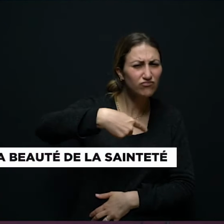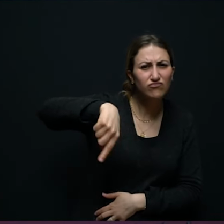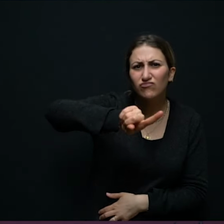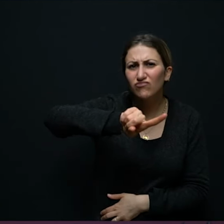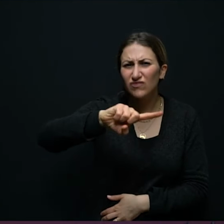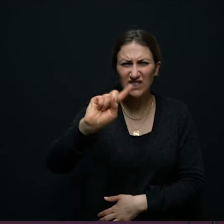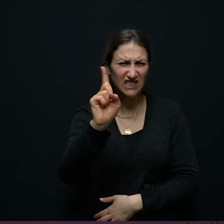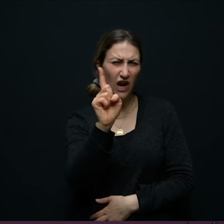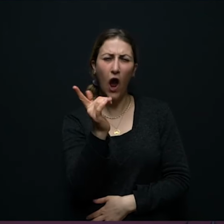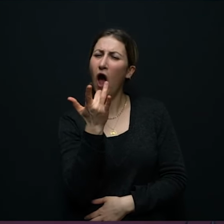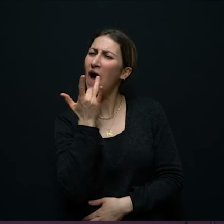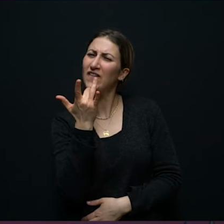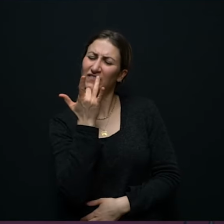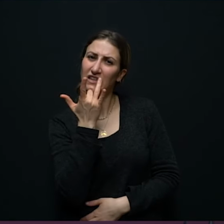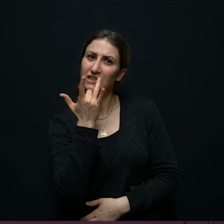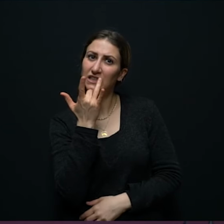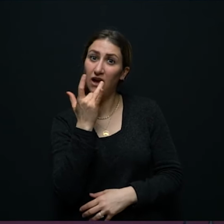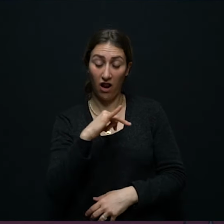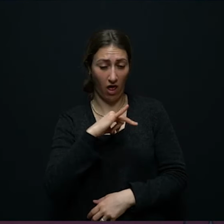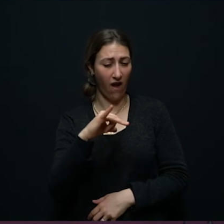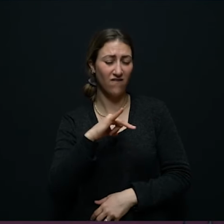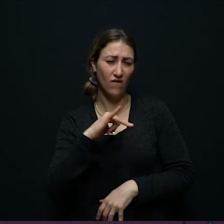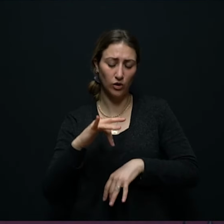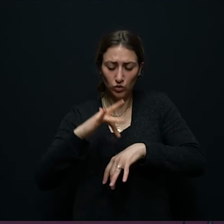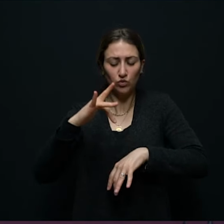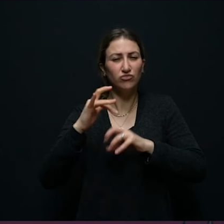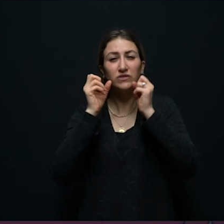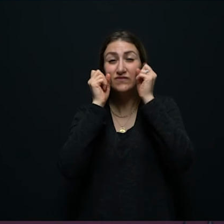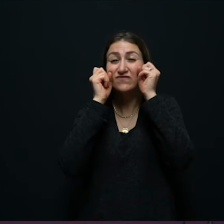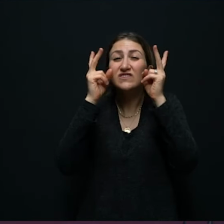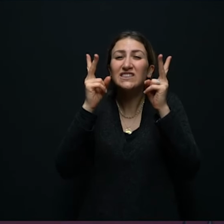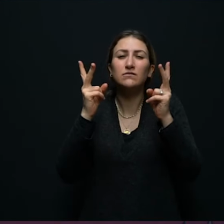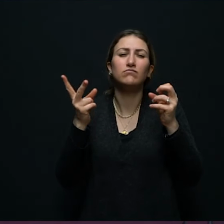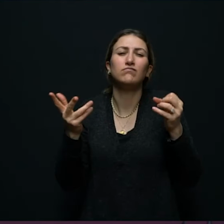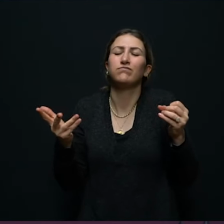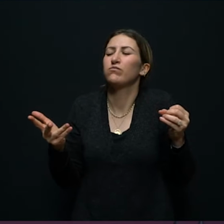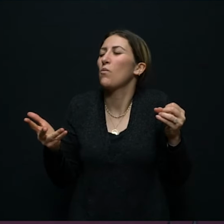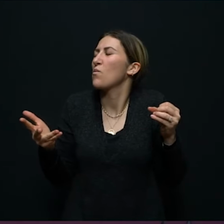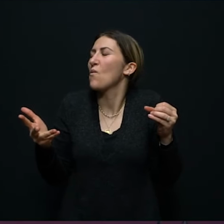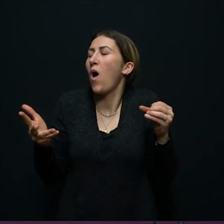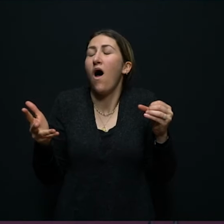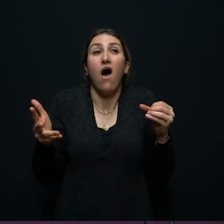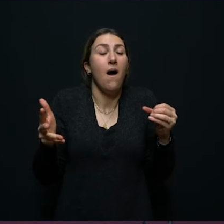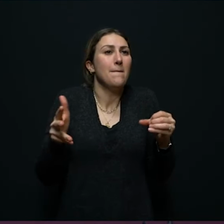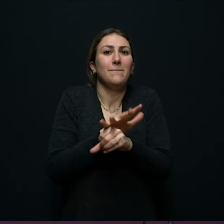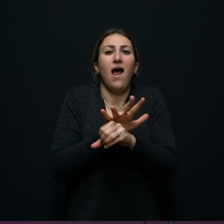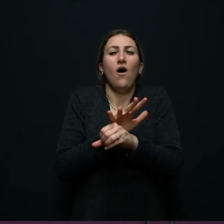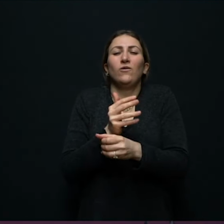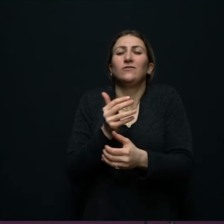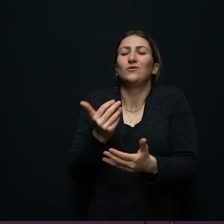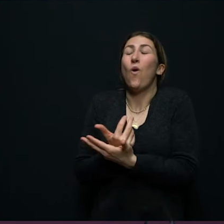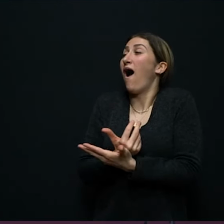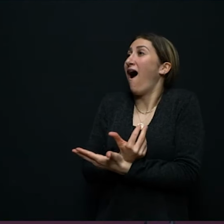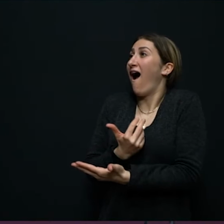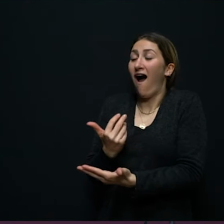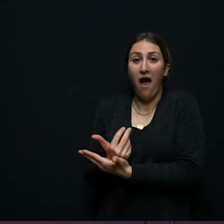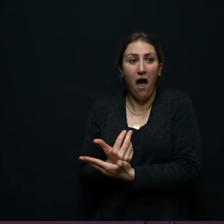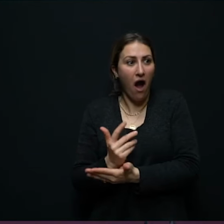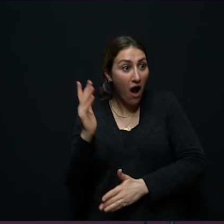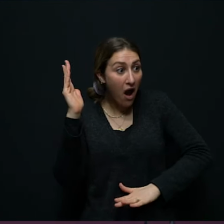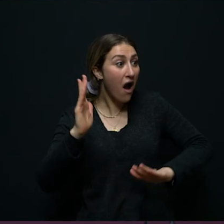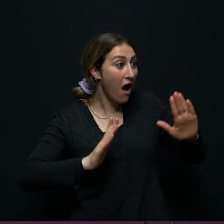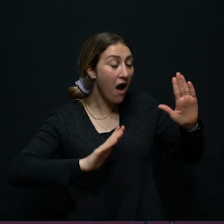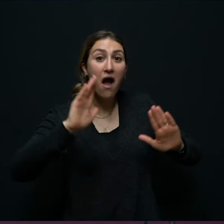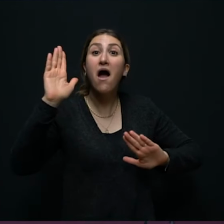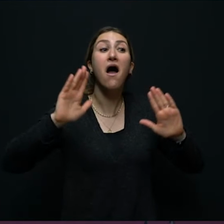ceux là qui qui aimeraient vivre une vie de plénitude et de joie oui c'est quand même quelque chose qui se vend bien